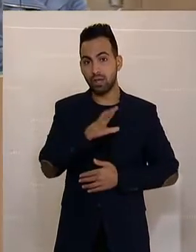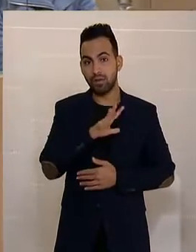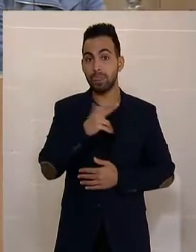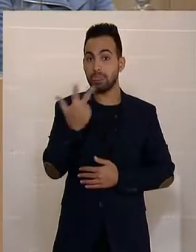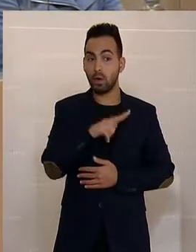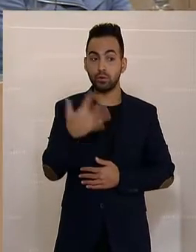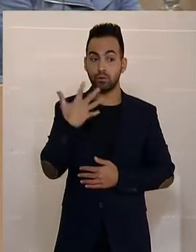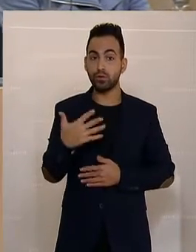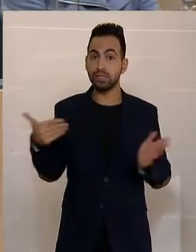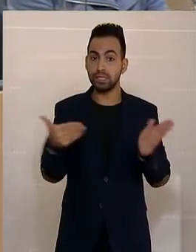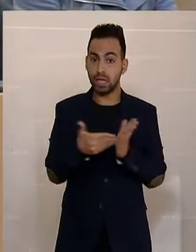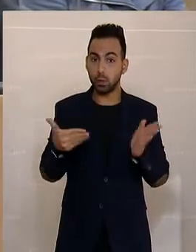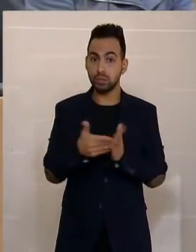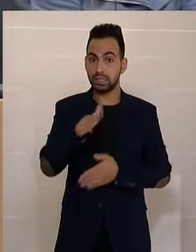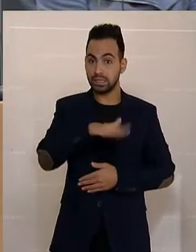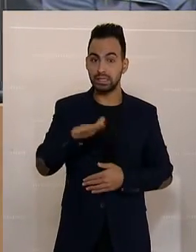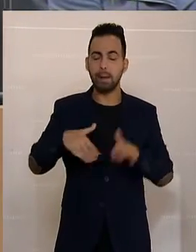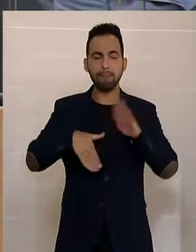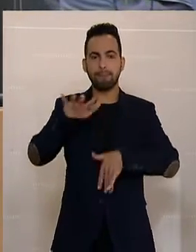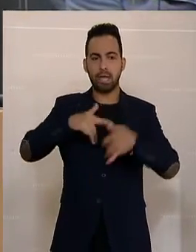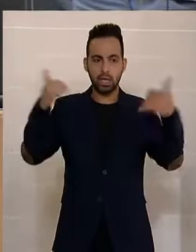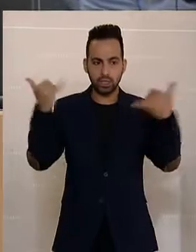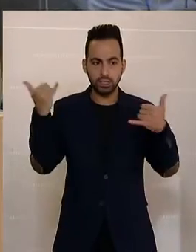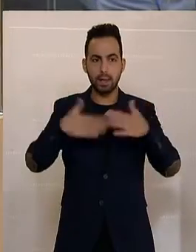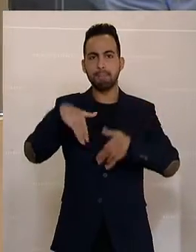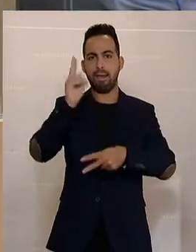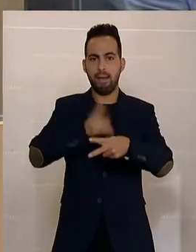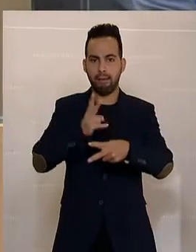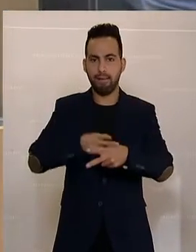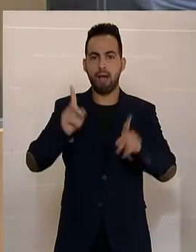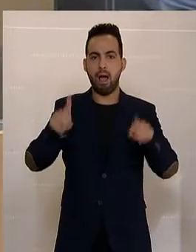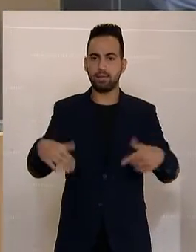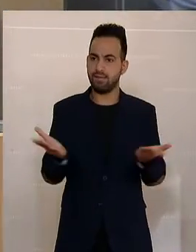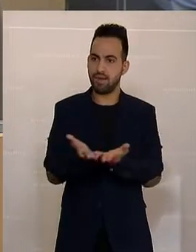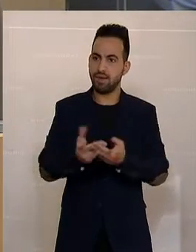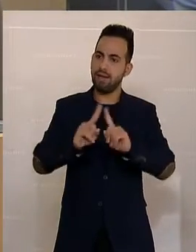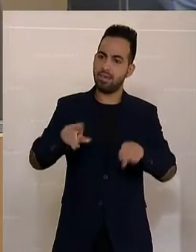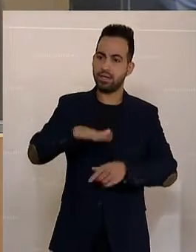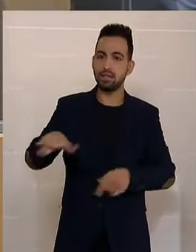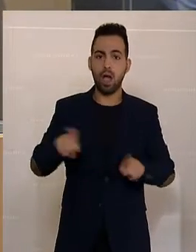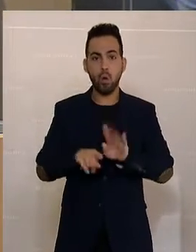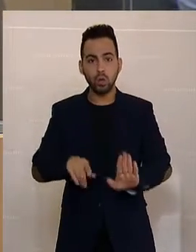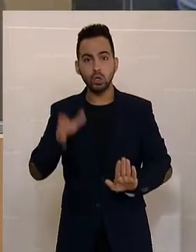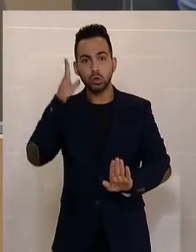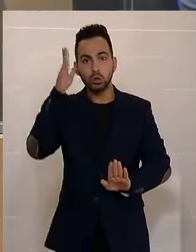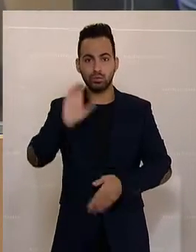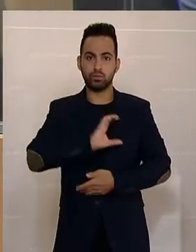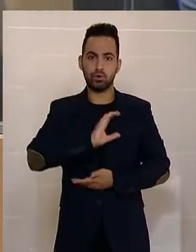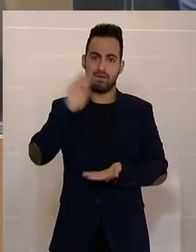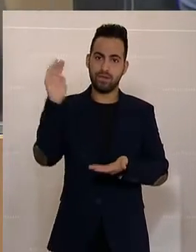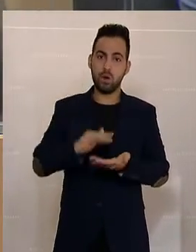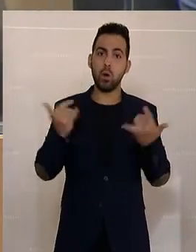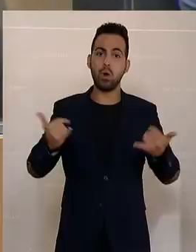Kinder, die mehr Stress haben als andere, die kränker sind als andere und die weniger Zukunftschancen haben. Ich erinnere nur, heute im